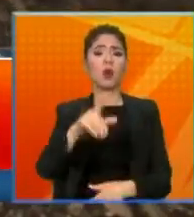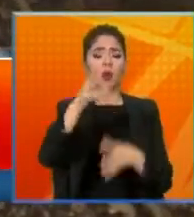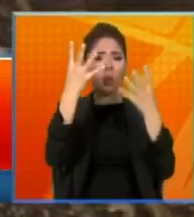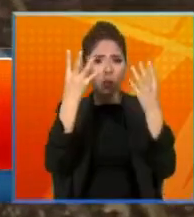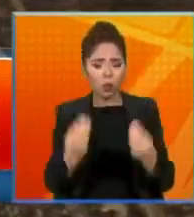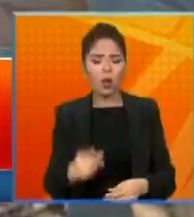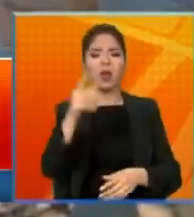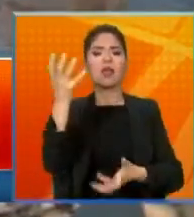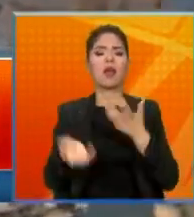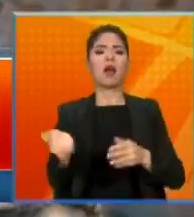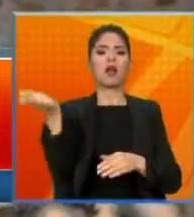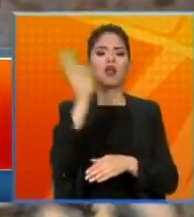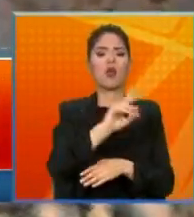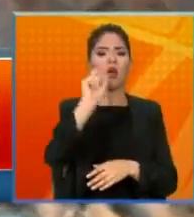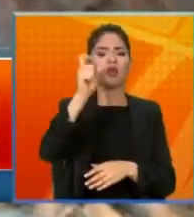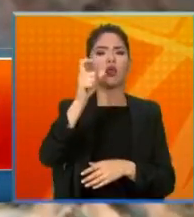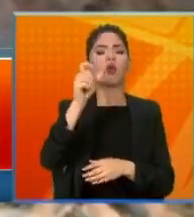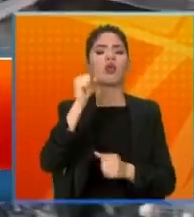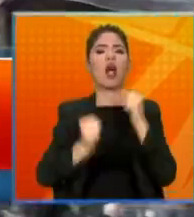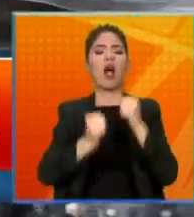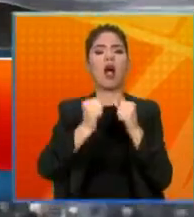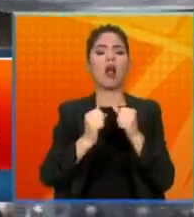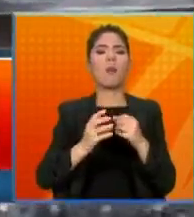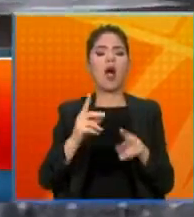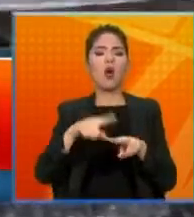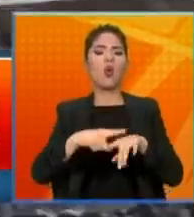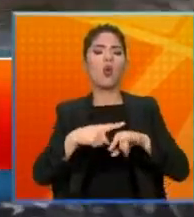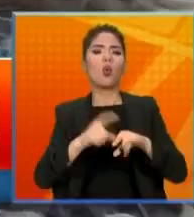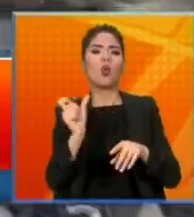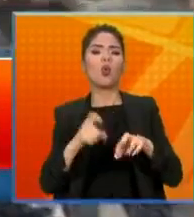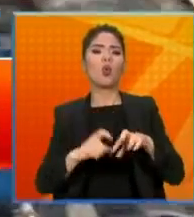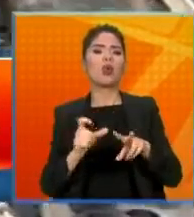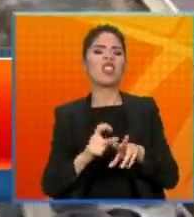Söndürülen yangın sonrası 9 araç hurdaya döndü.